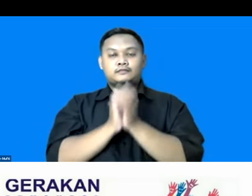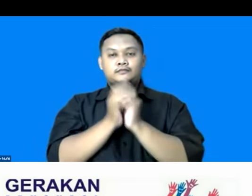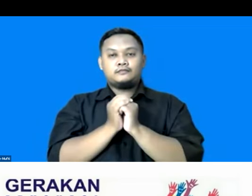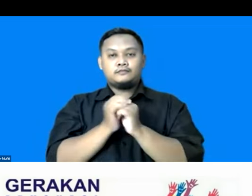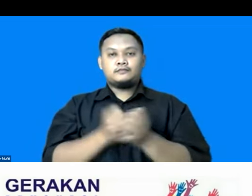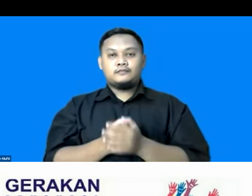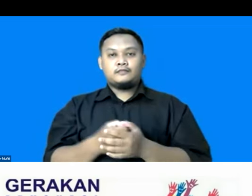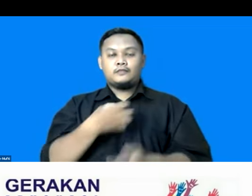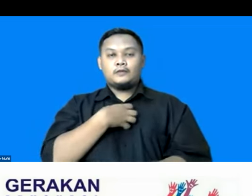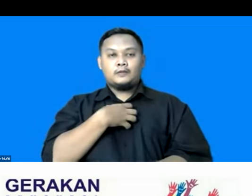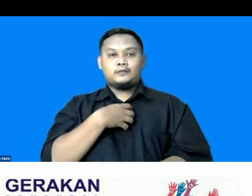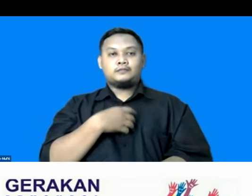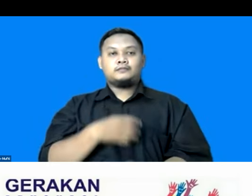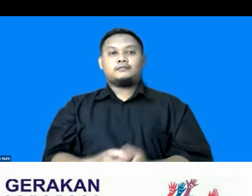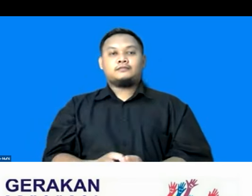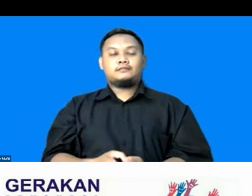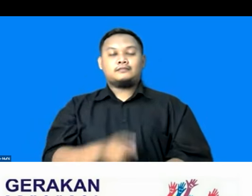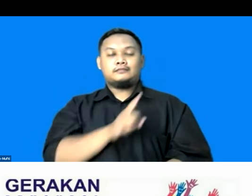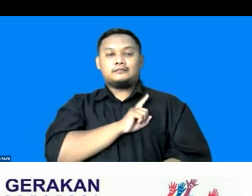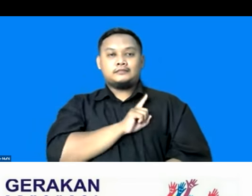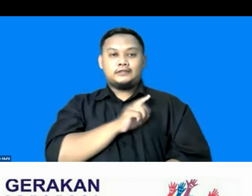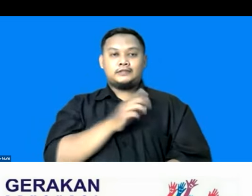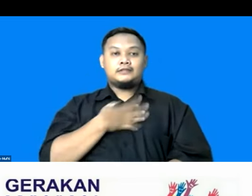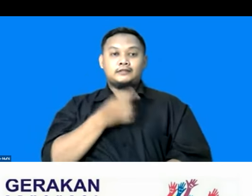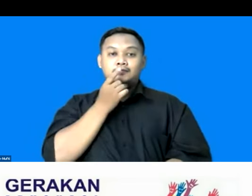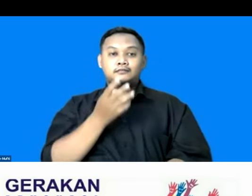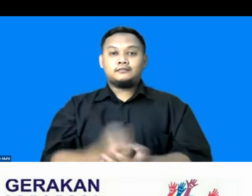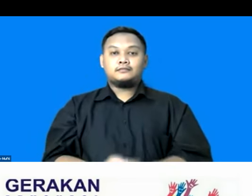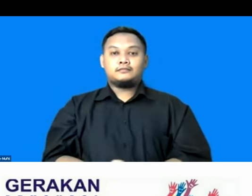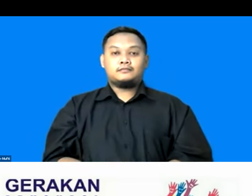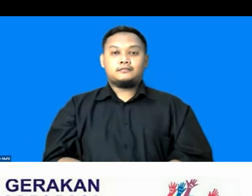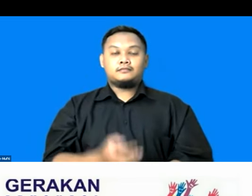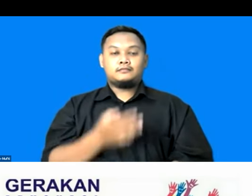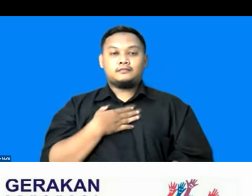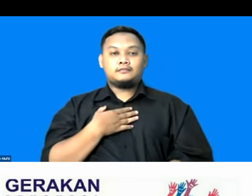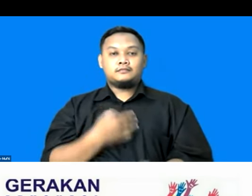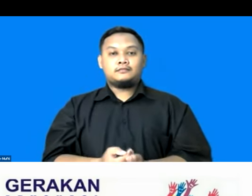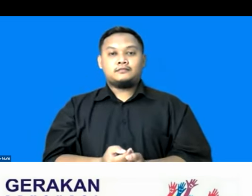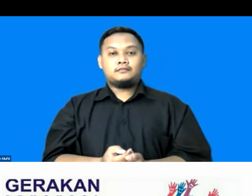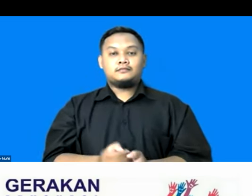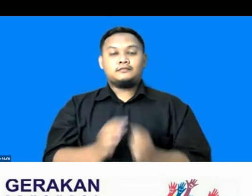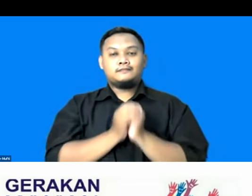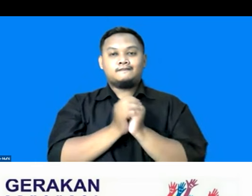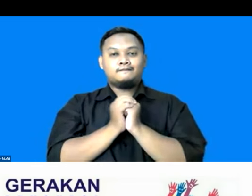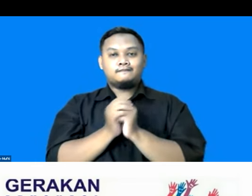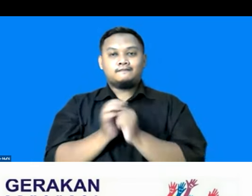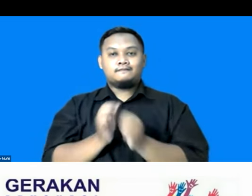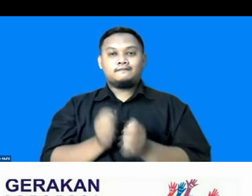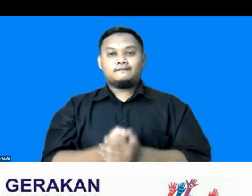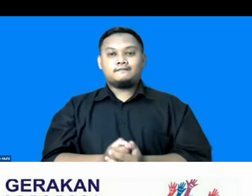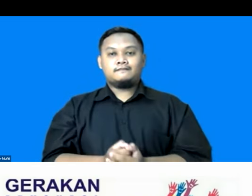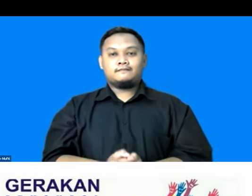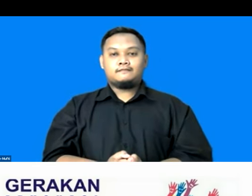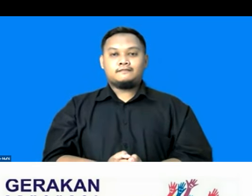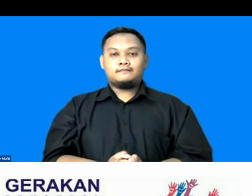berdoa menurut kepercayaan masing-masing. Saya memimpin secara doa Kristiani. Tuhan, terima